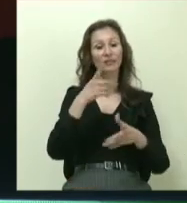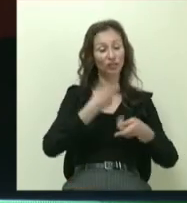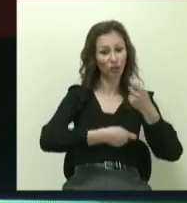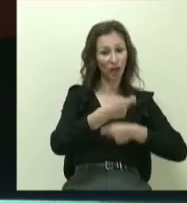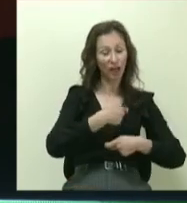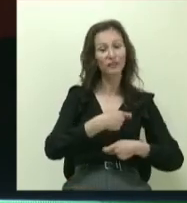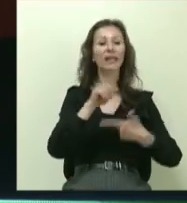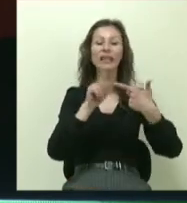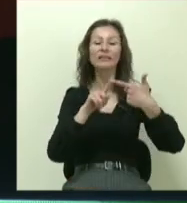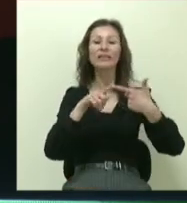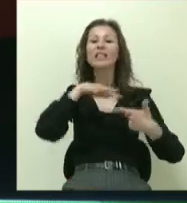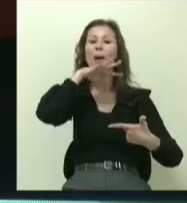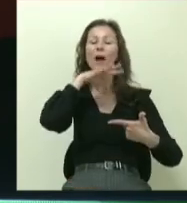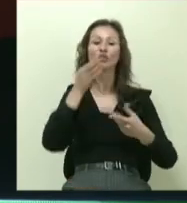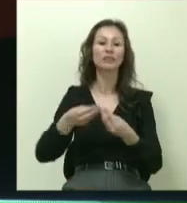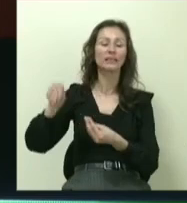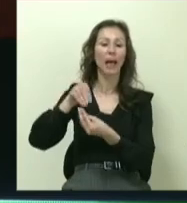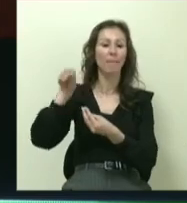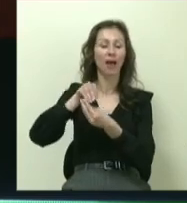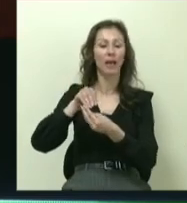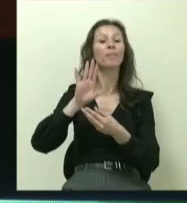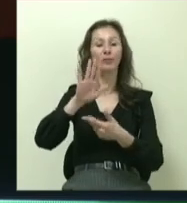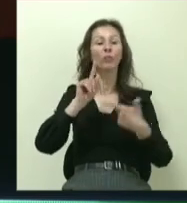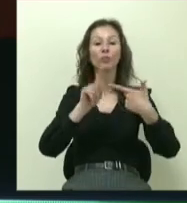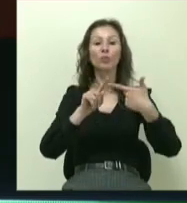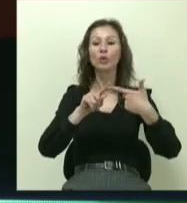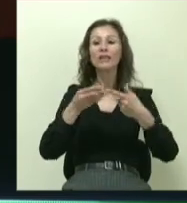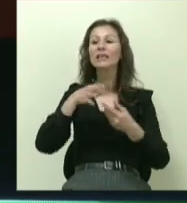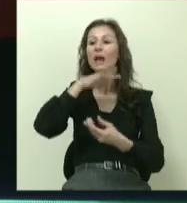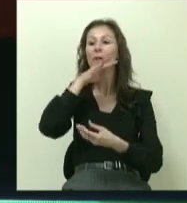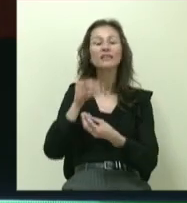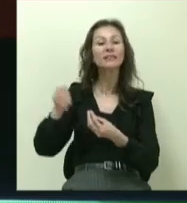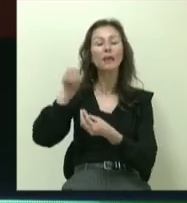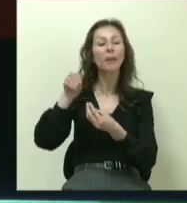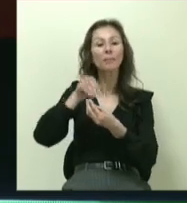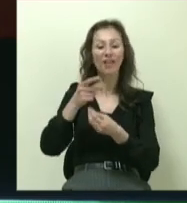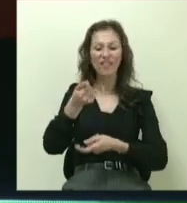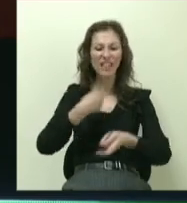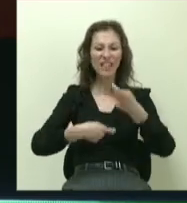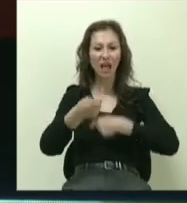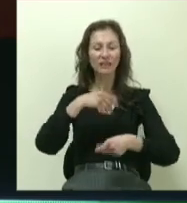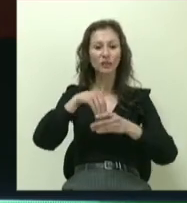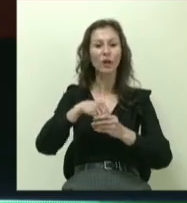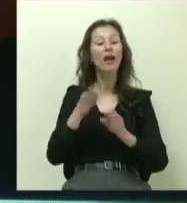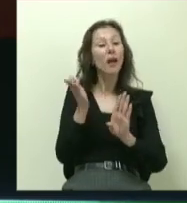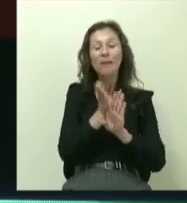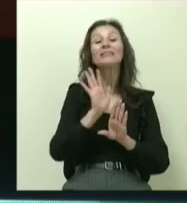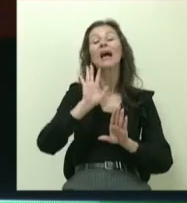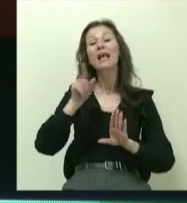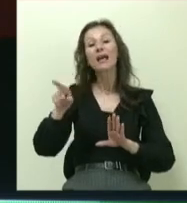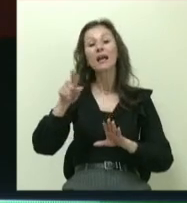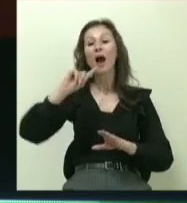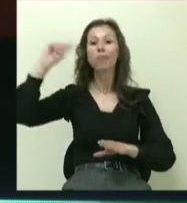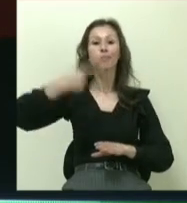yabancı sermaye ama burada sözünü edeceğim yabancı sermaye finanskapitalden ziyade ülkeye Üretim